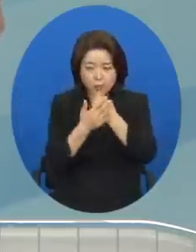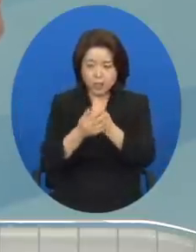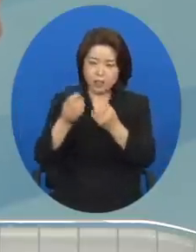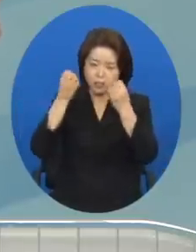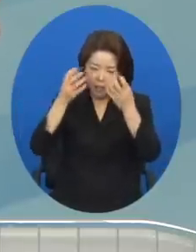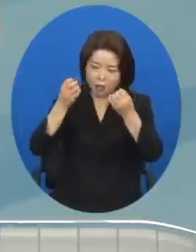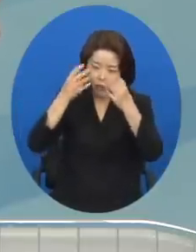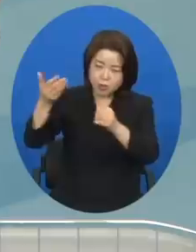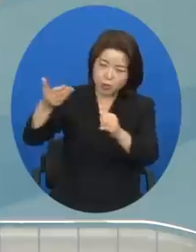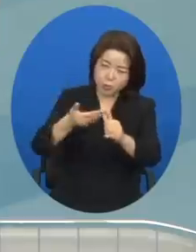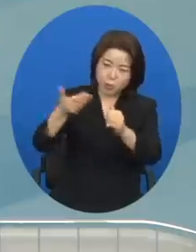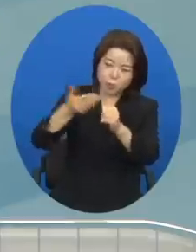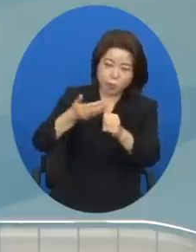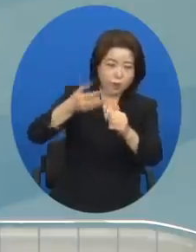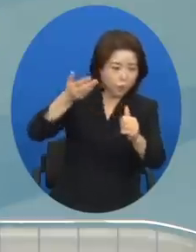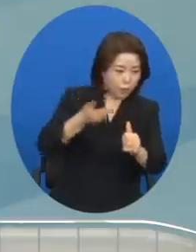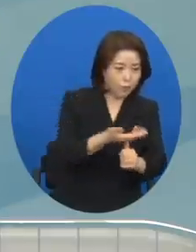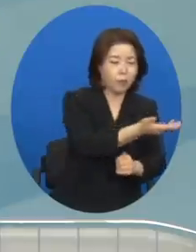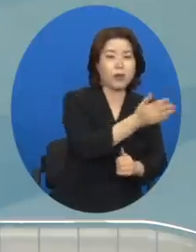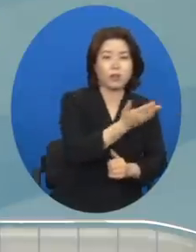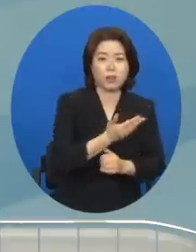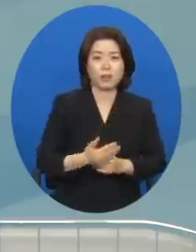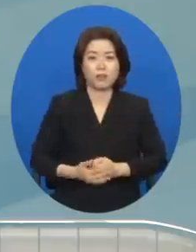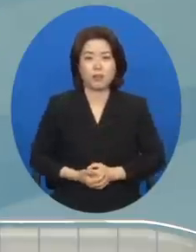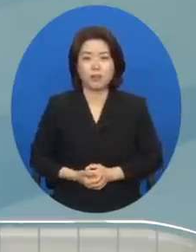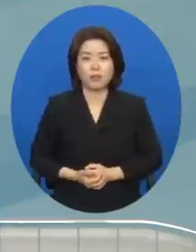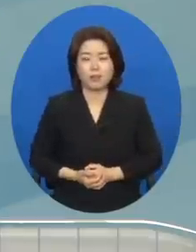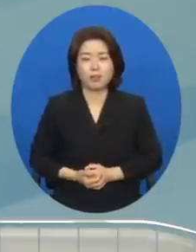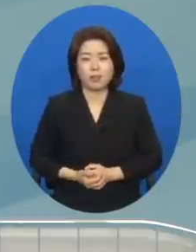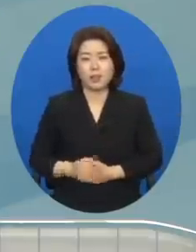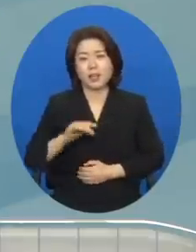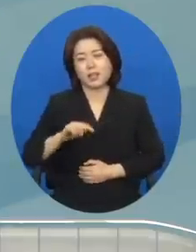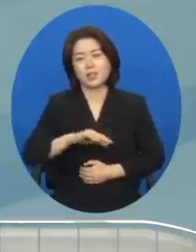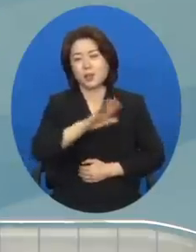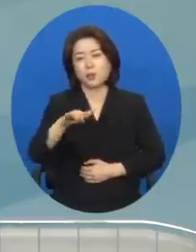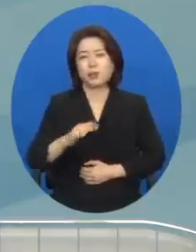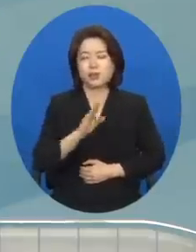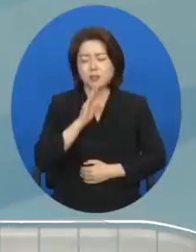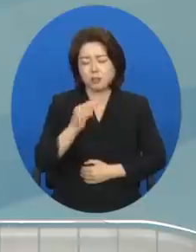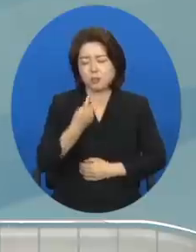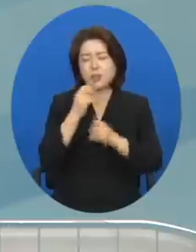거예요. 이것이 우리가 정말 사는 길이죠.